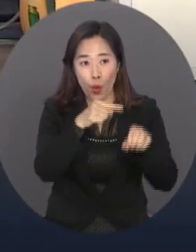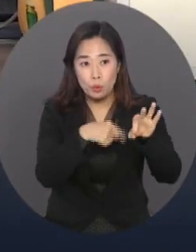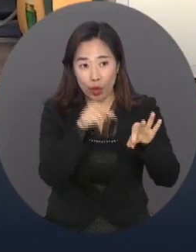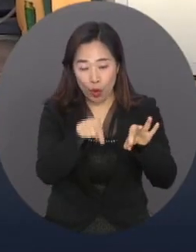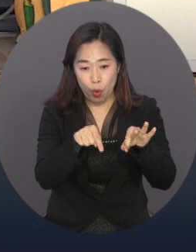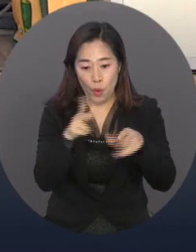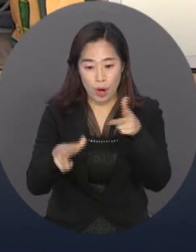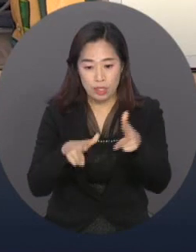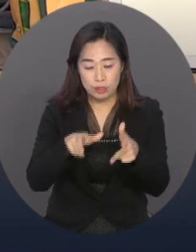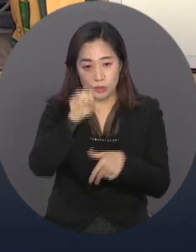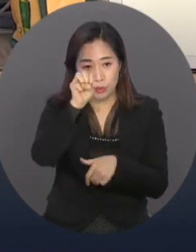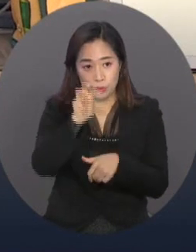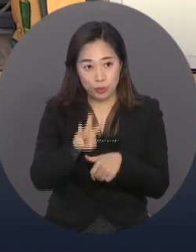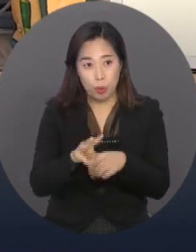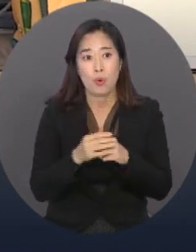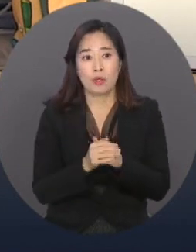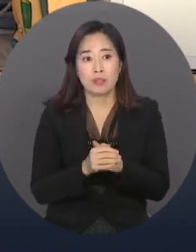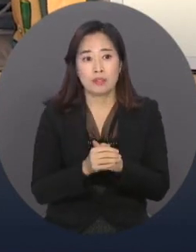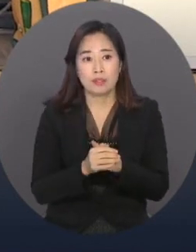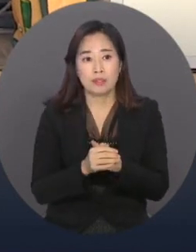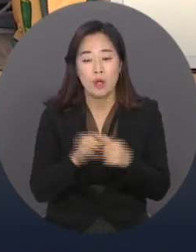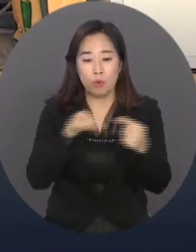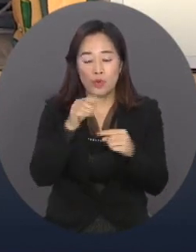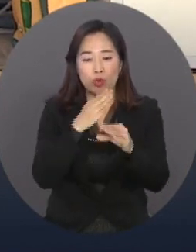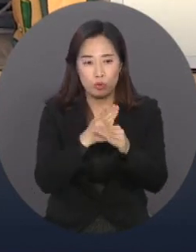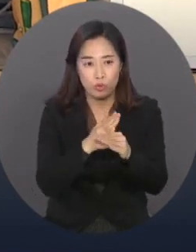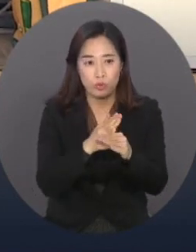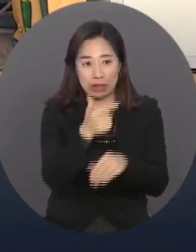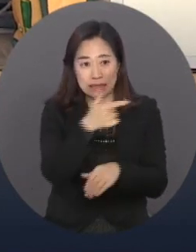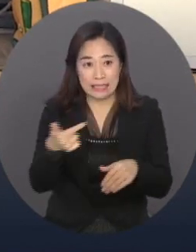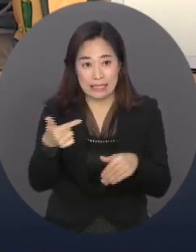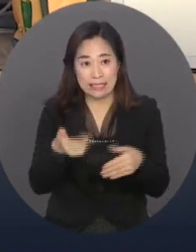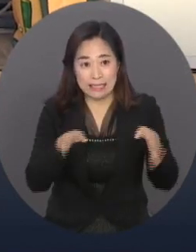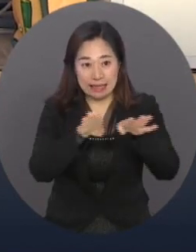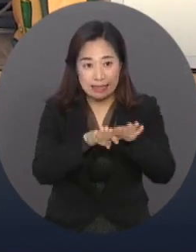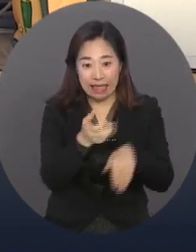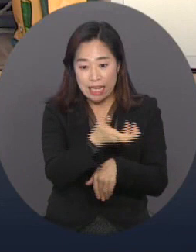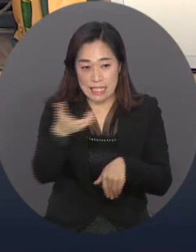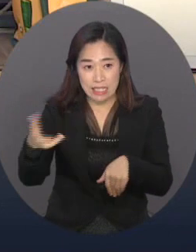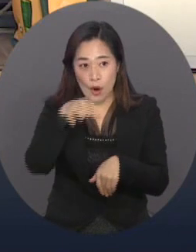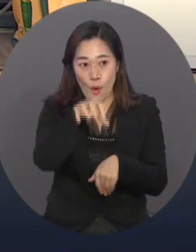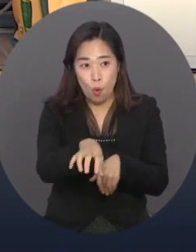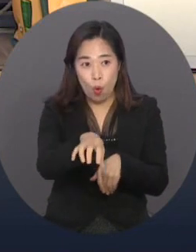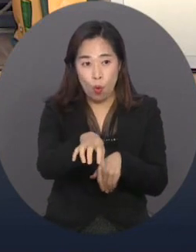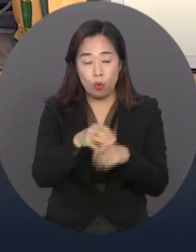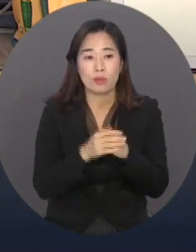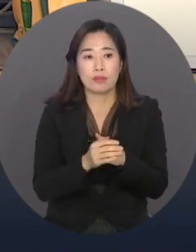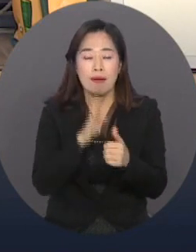중인 공장으로서 대규모 시설의 이전 부지, 즉 유휴토지에 해당되지